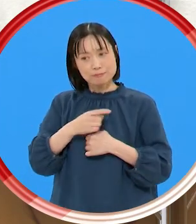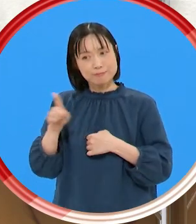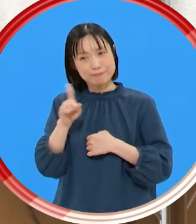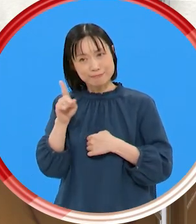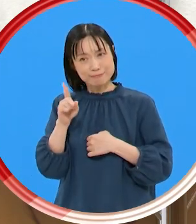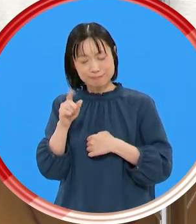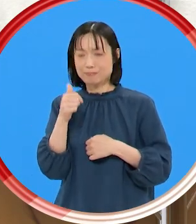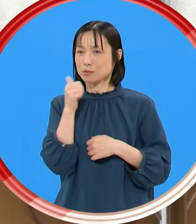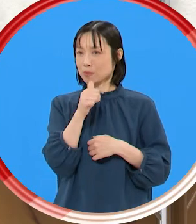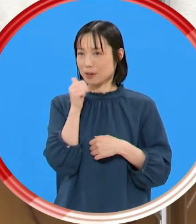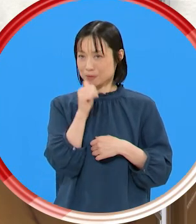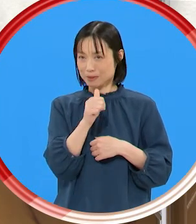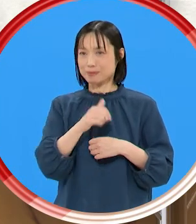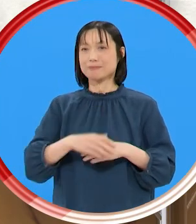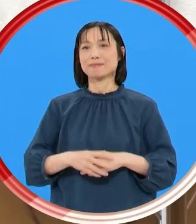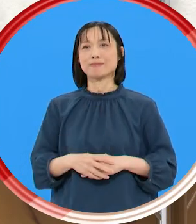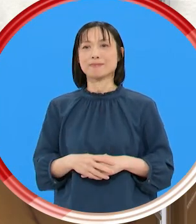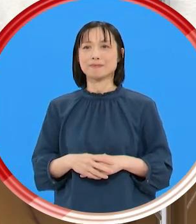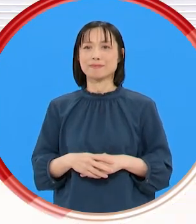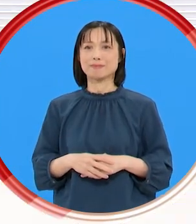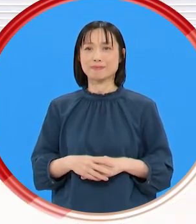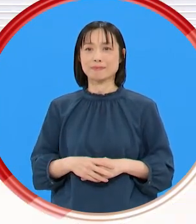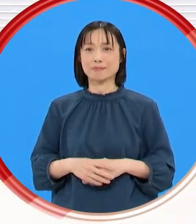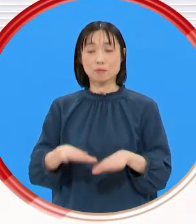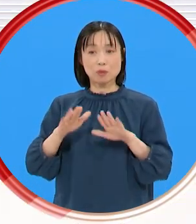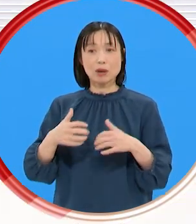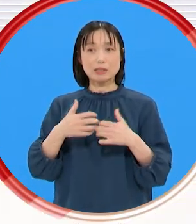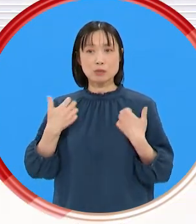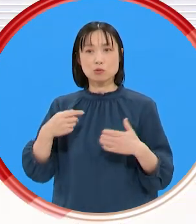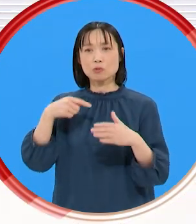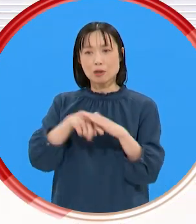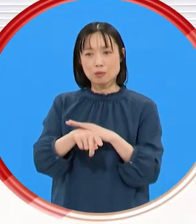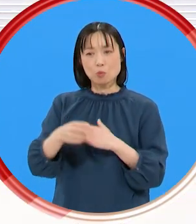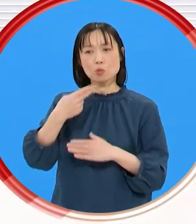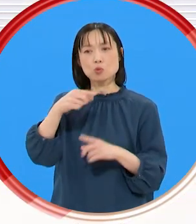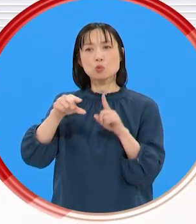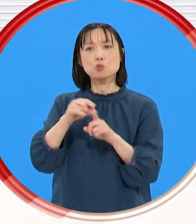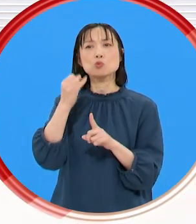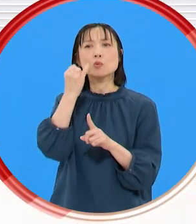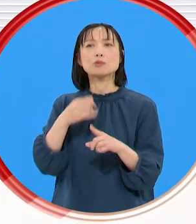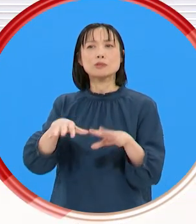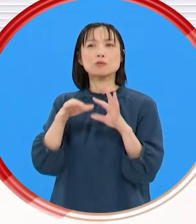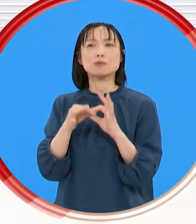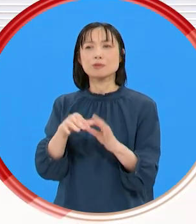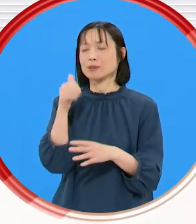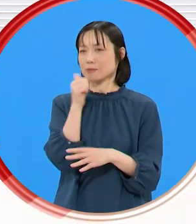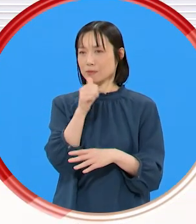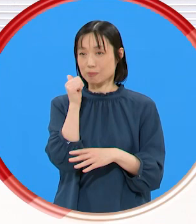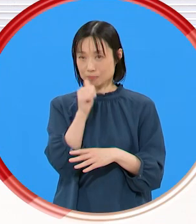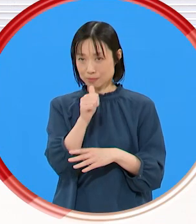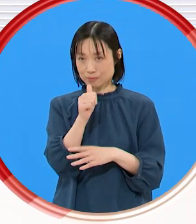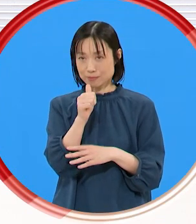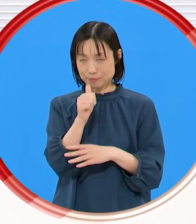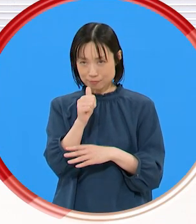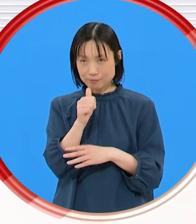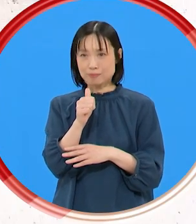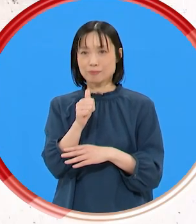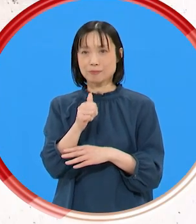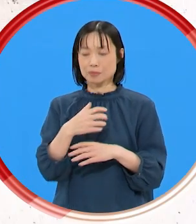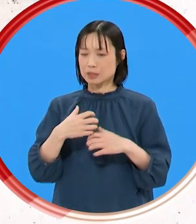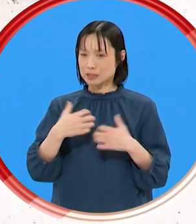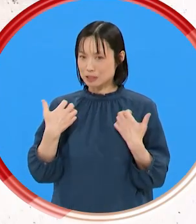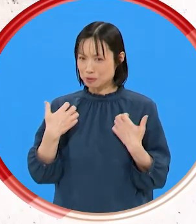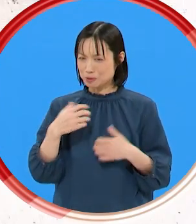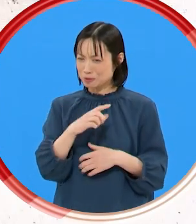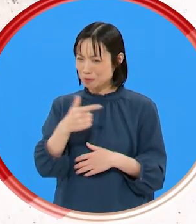ポイントについてご紹介します。 今回はお肉が原因になる食中毒についてということで、